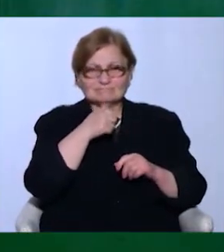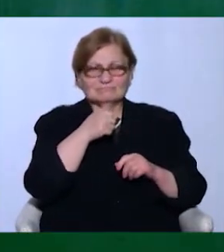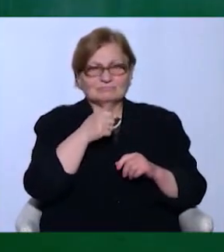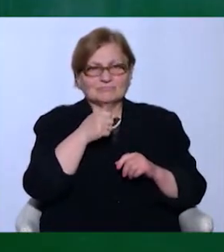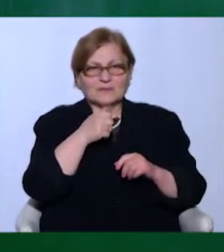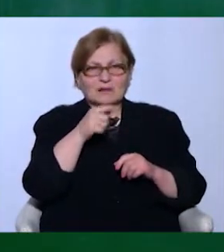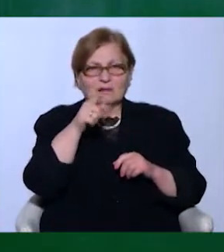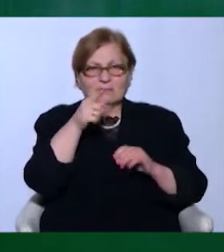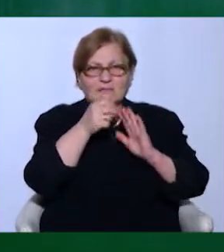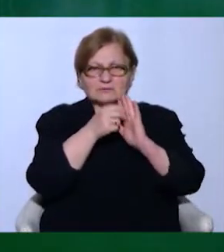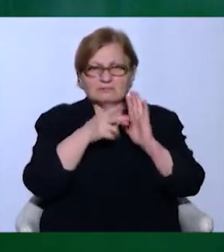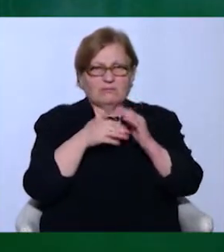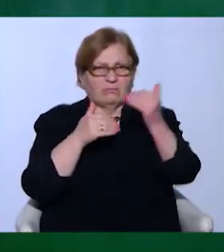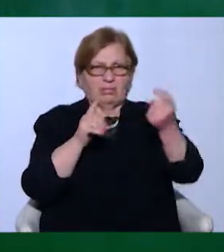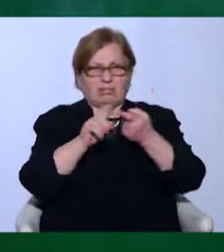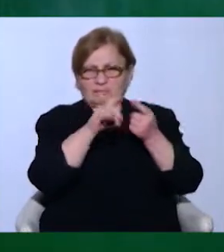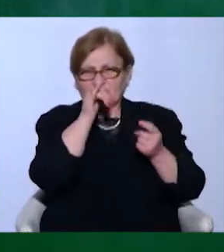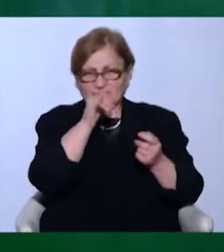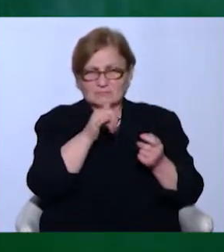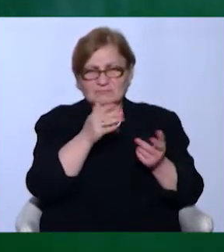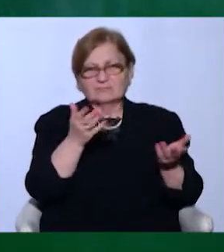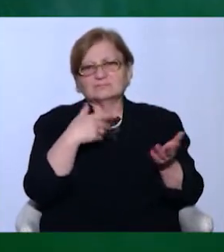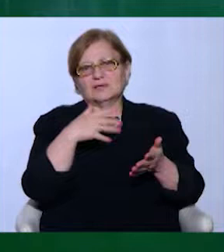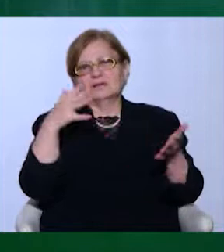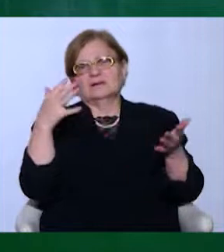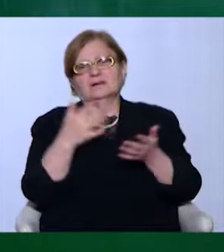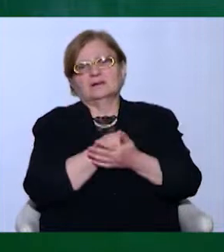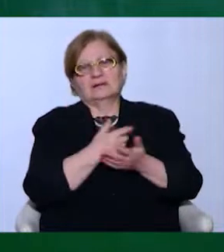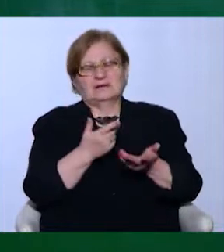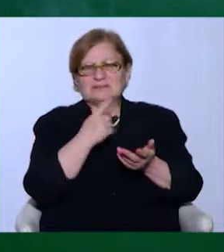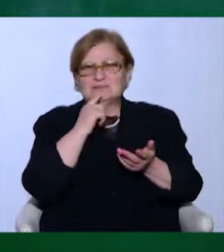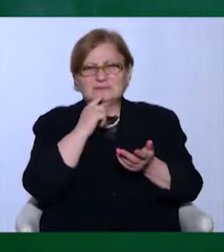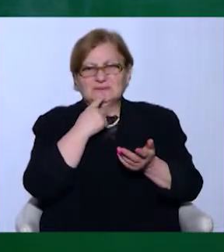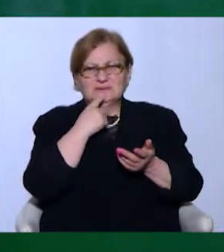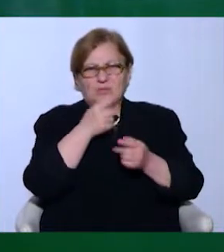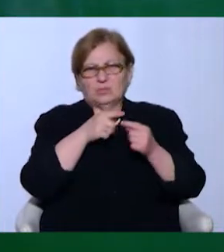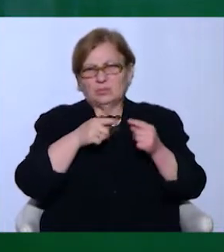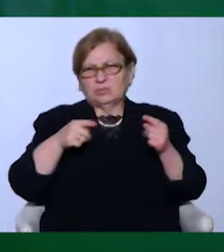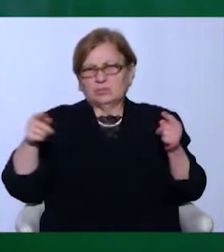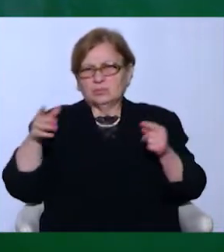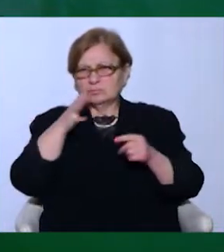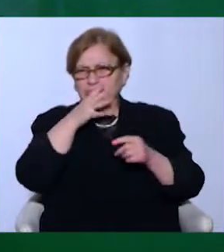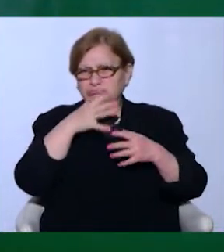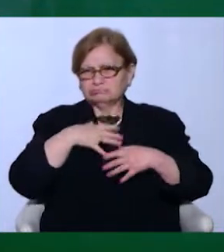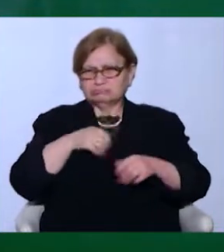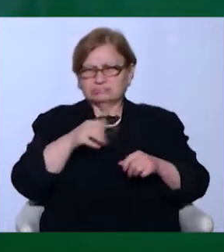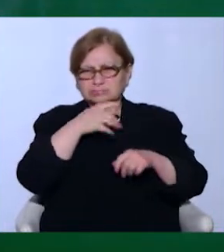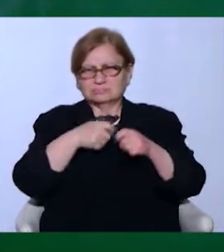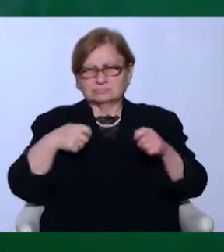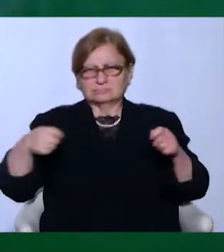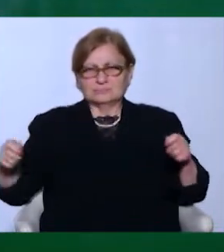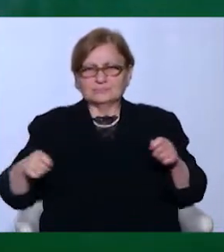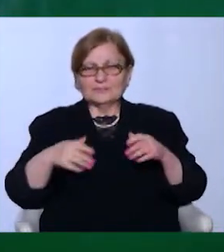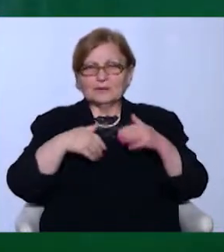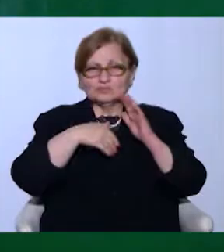არის, მაგრამ 18-ის არა და აი მივაგენი. რაღაც ესეთი ხერხი ცოტა გძელია და მოსაბეზრებელი. ამიტომ მოდი